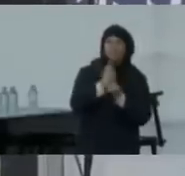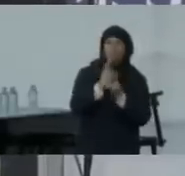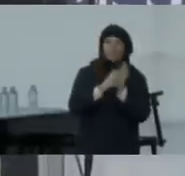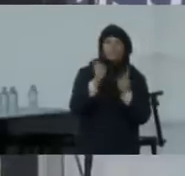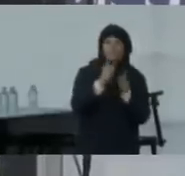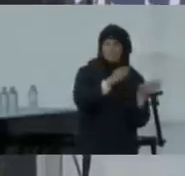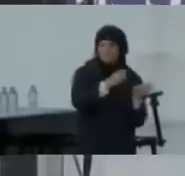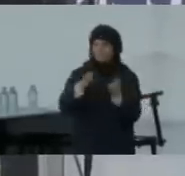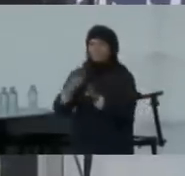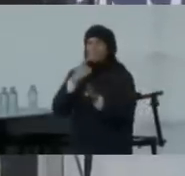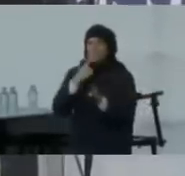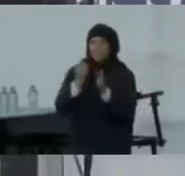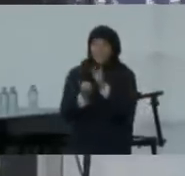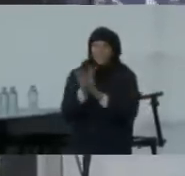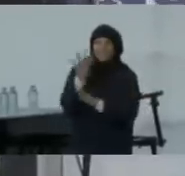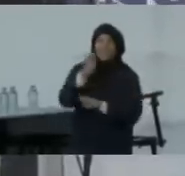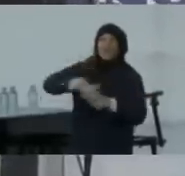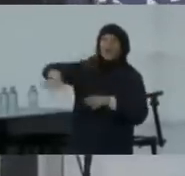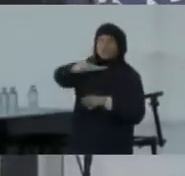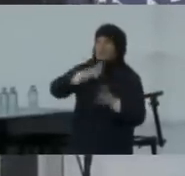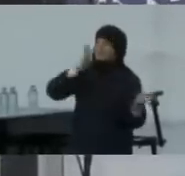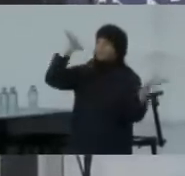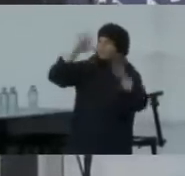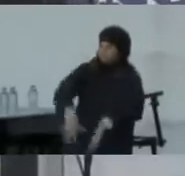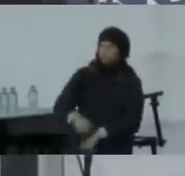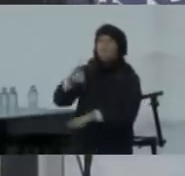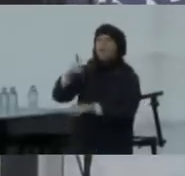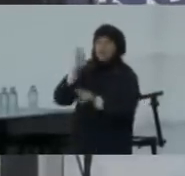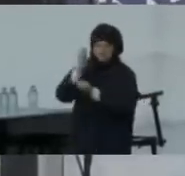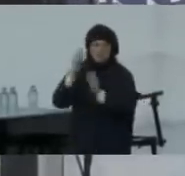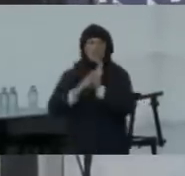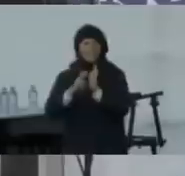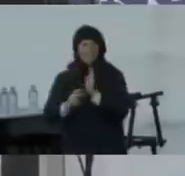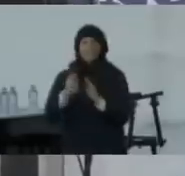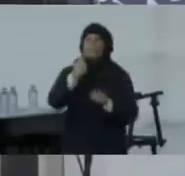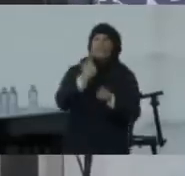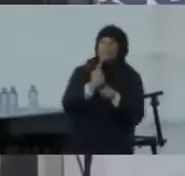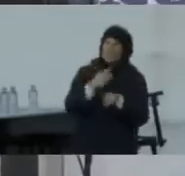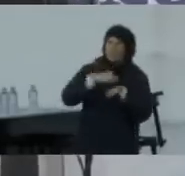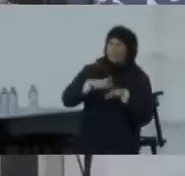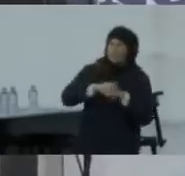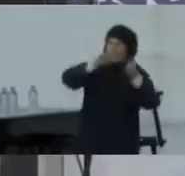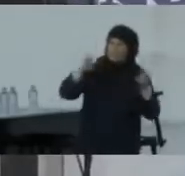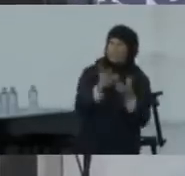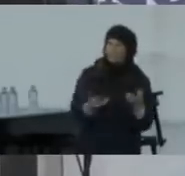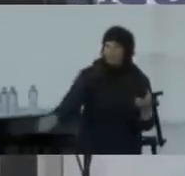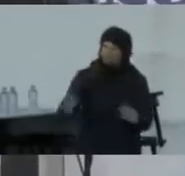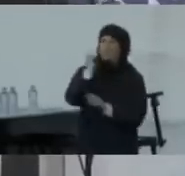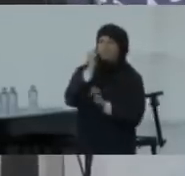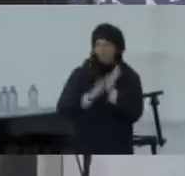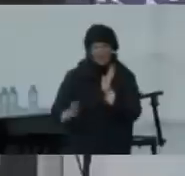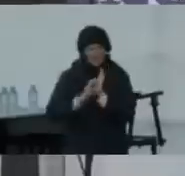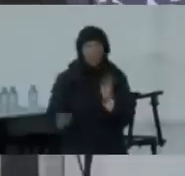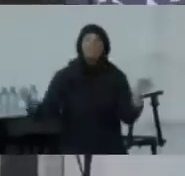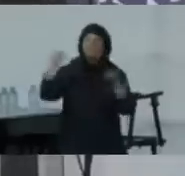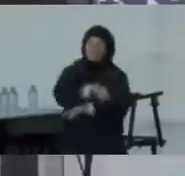genera, all'ambiente, dei disastri pagano le tasse, chi consuma molta energia fossile paga le tasse, chi invece si orienta